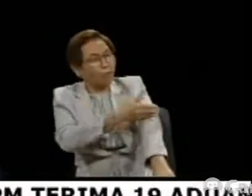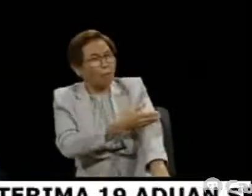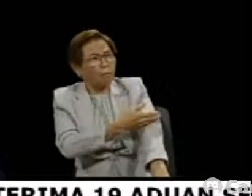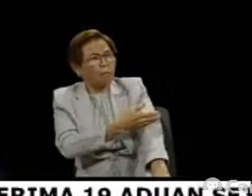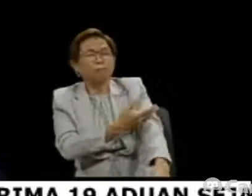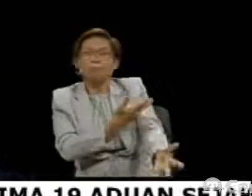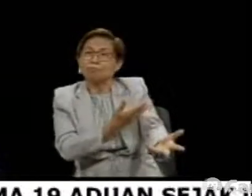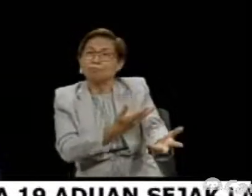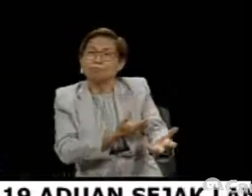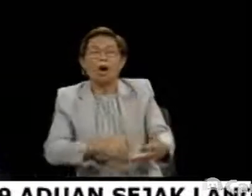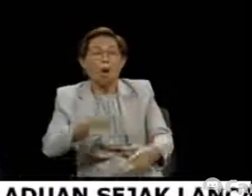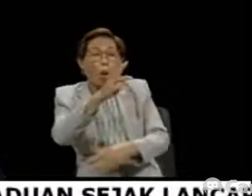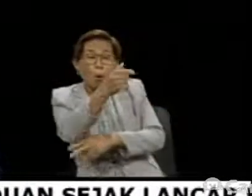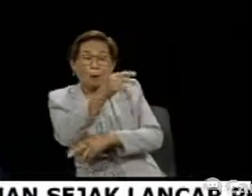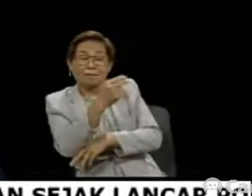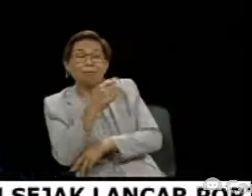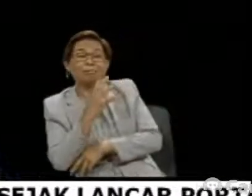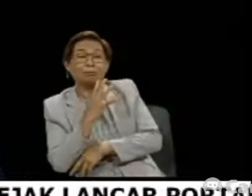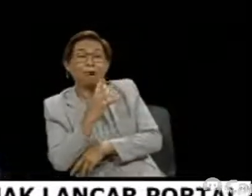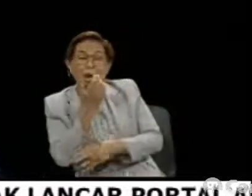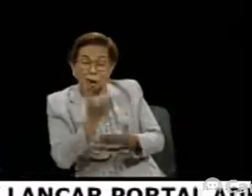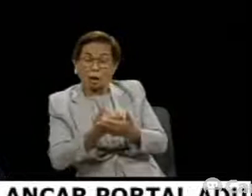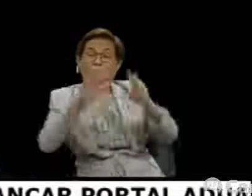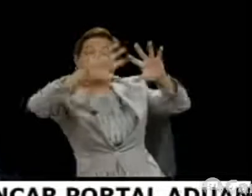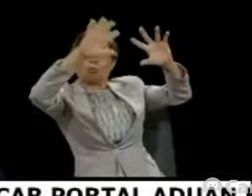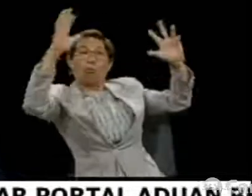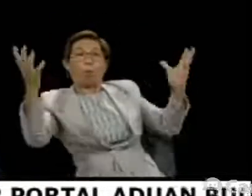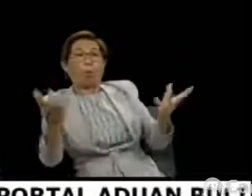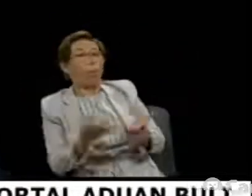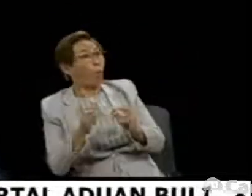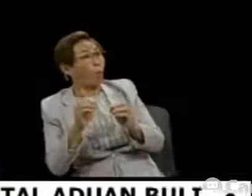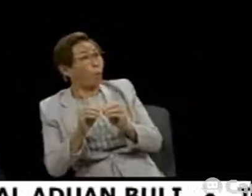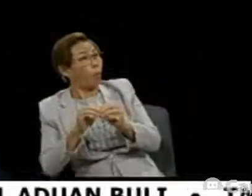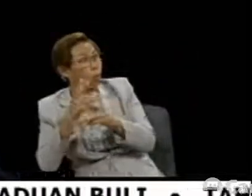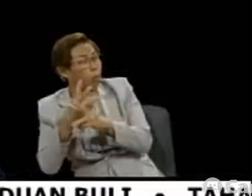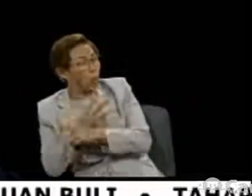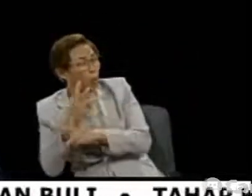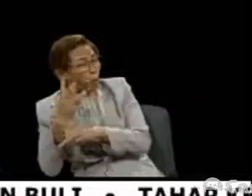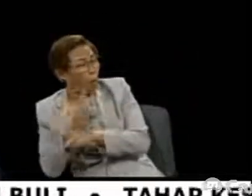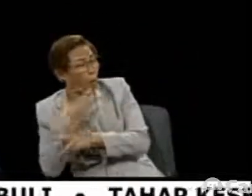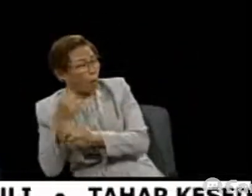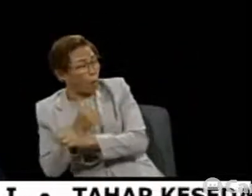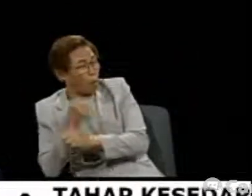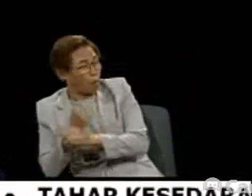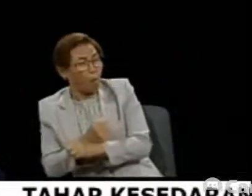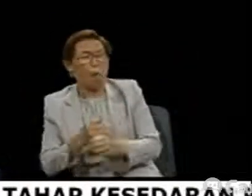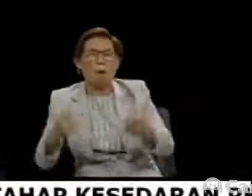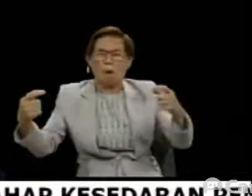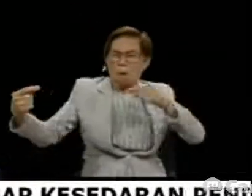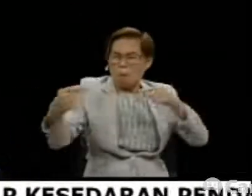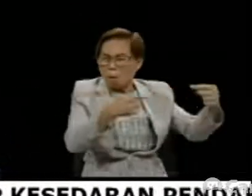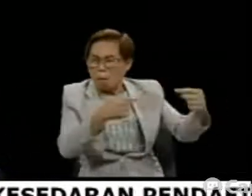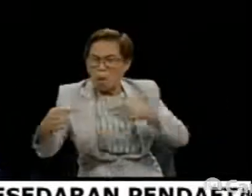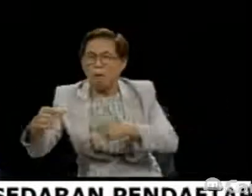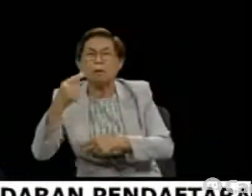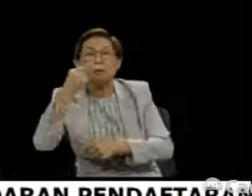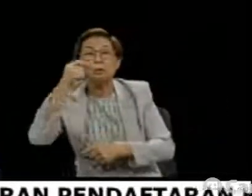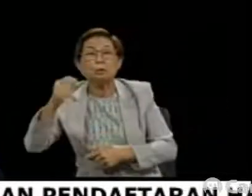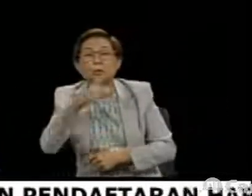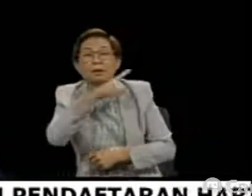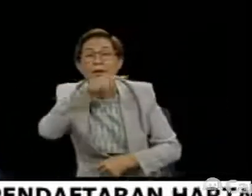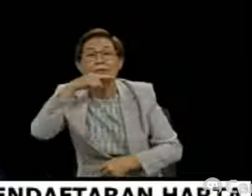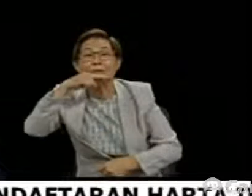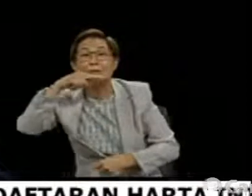seperti yang on sebuah tadi ekonomi global semakin mencoba have a Hai configmu cleaner AC hava